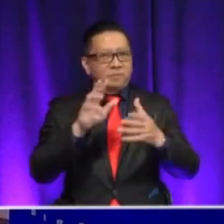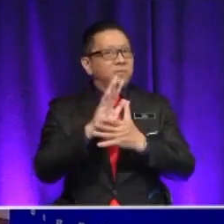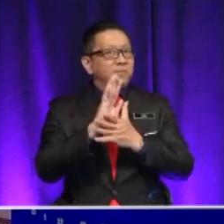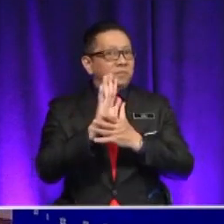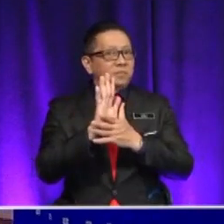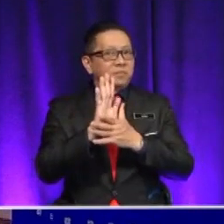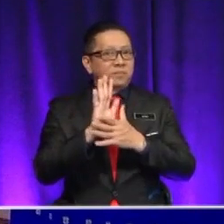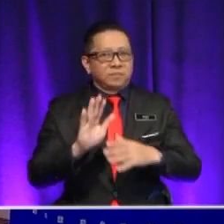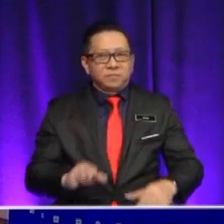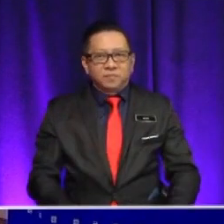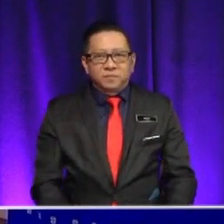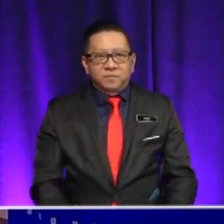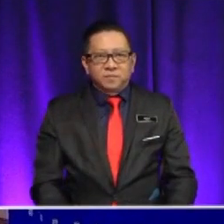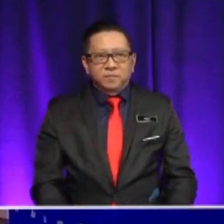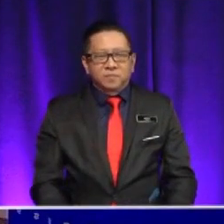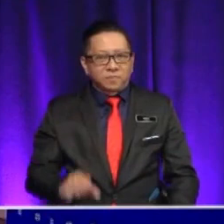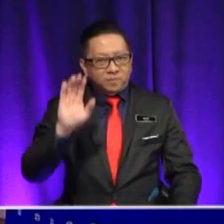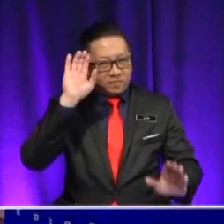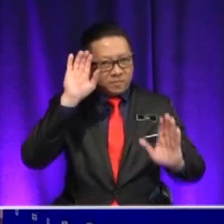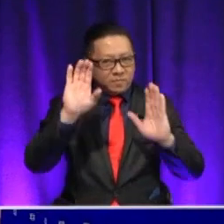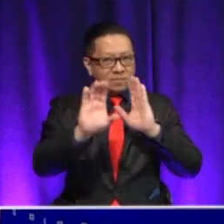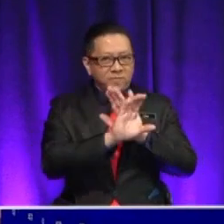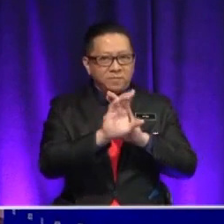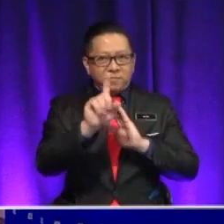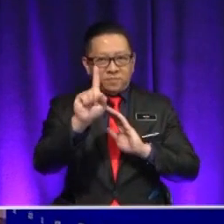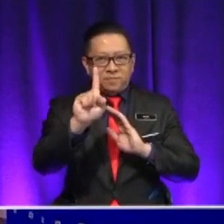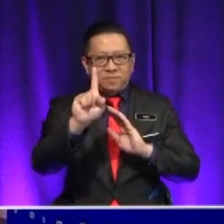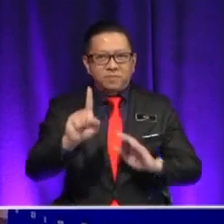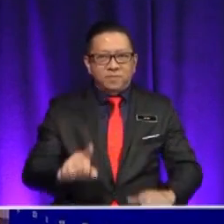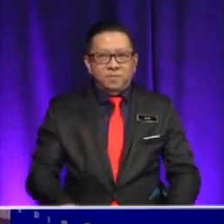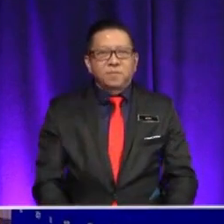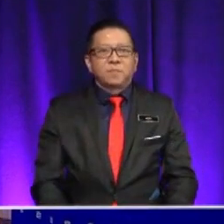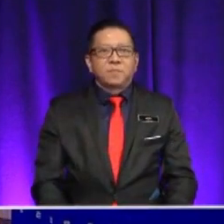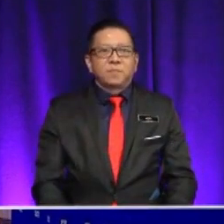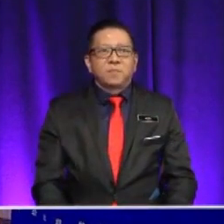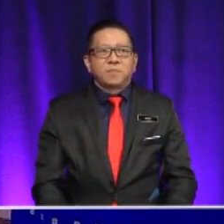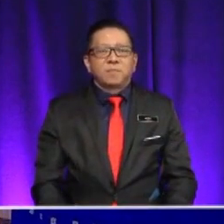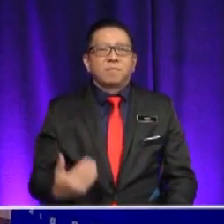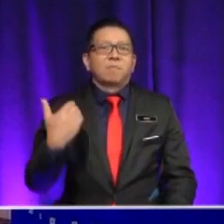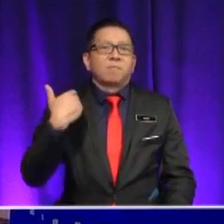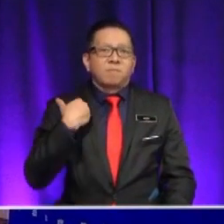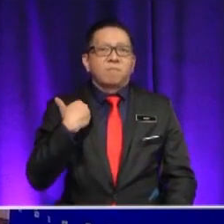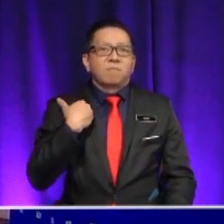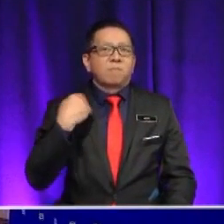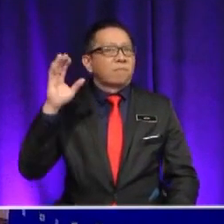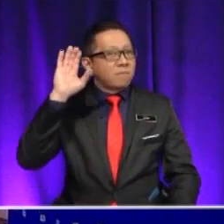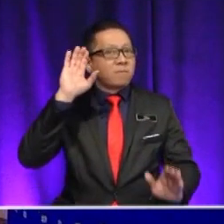ini. Okey, gambar yang pertama ini. Okey, kita ada